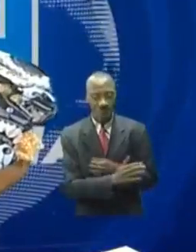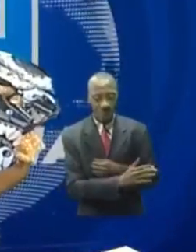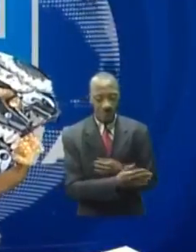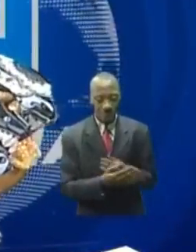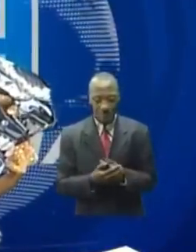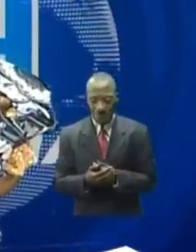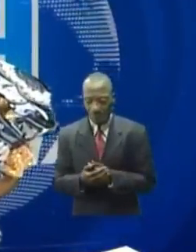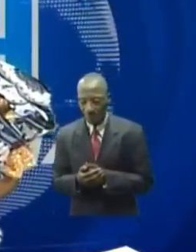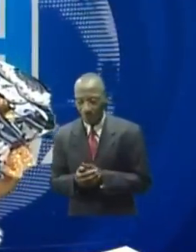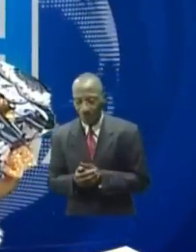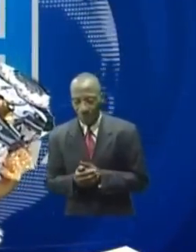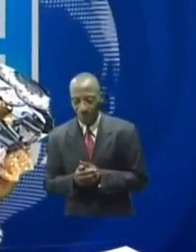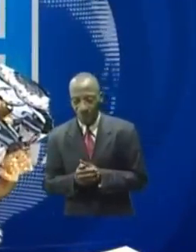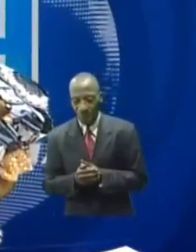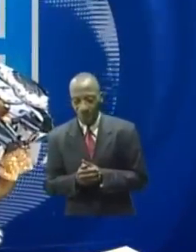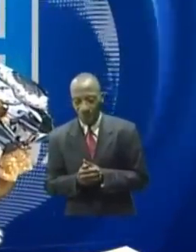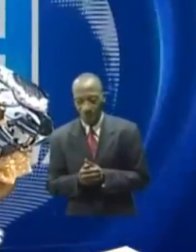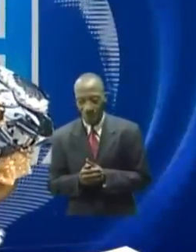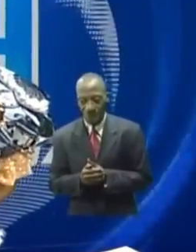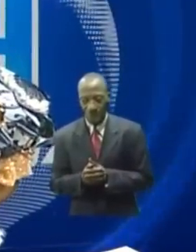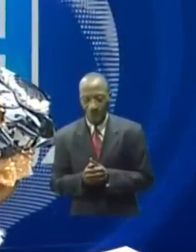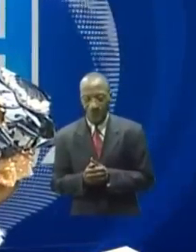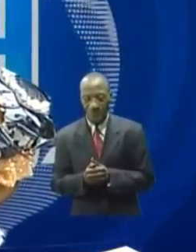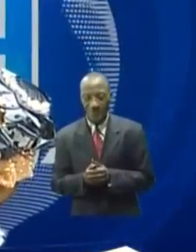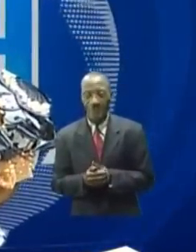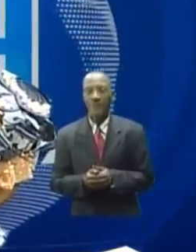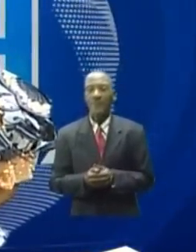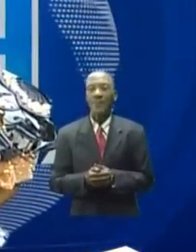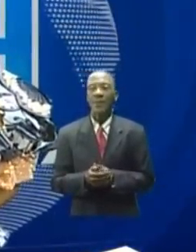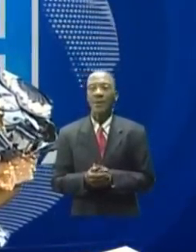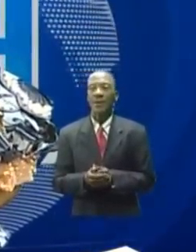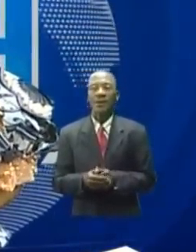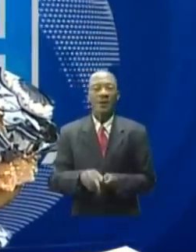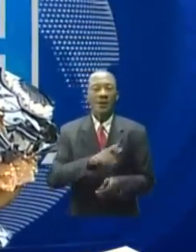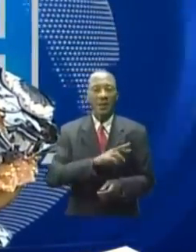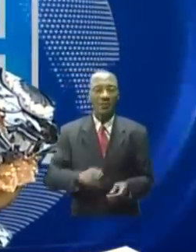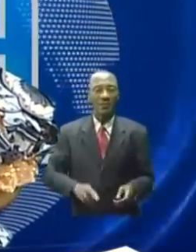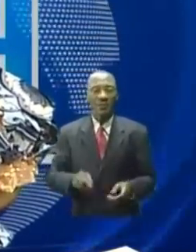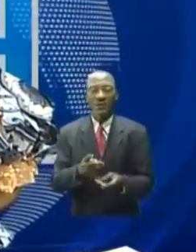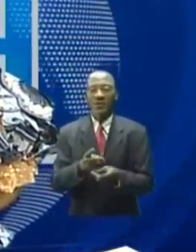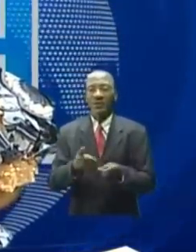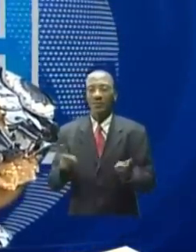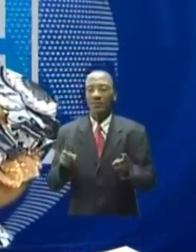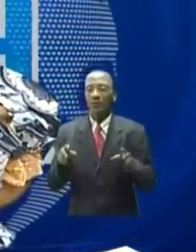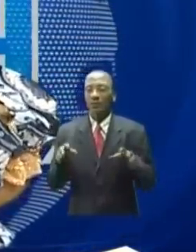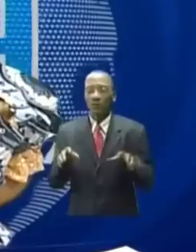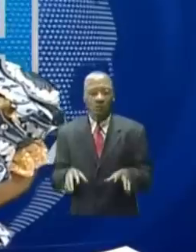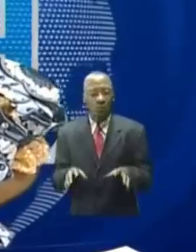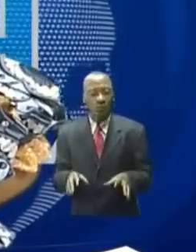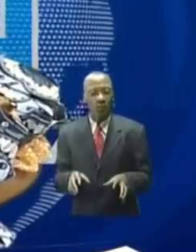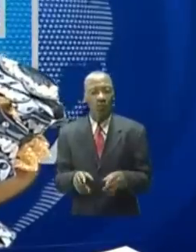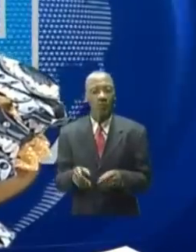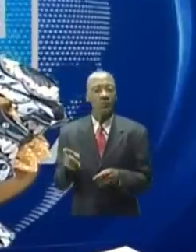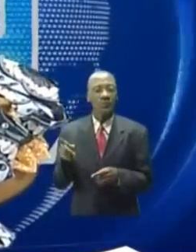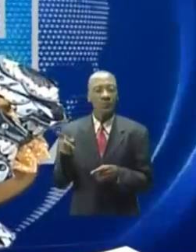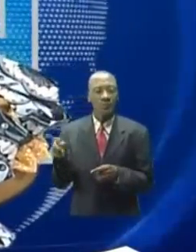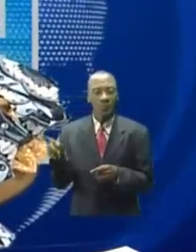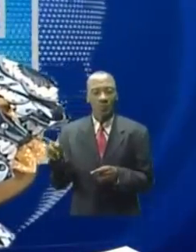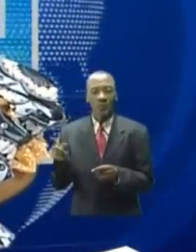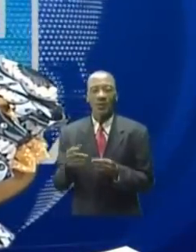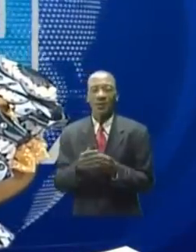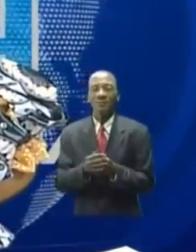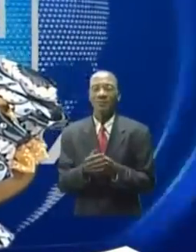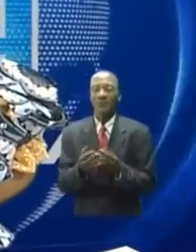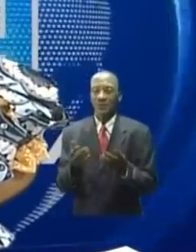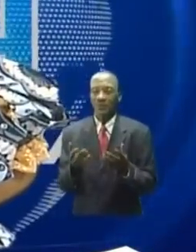La République démocratique du Congo a marqué sa présence à la 18e édition du conclave de la Confédération de l'industrie indienne